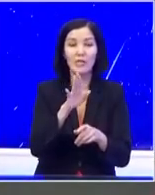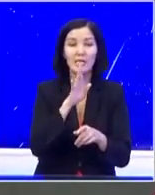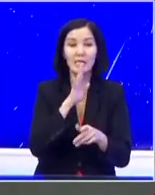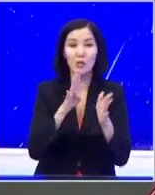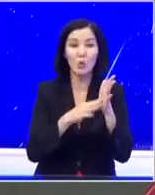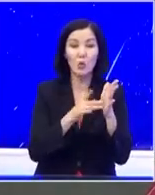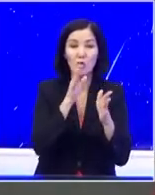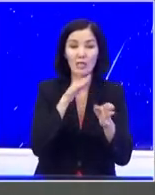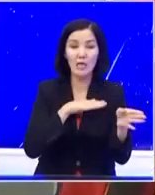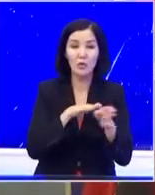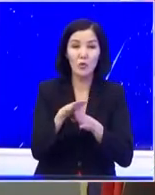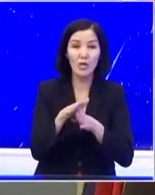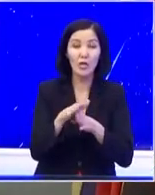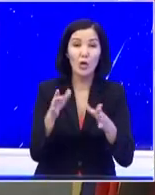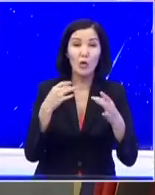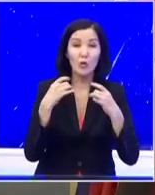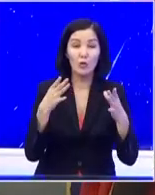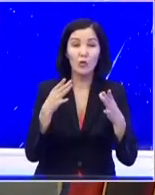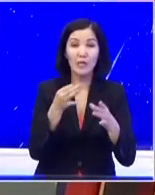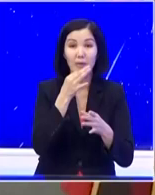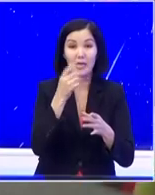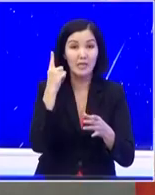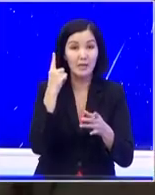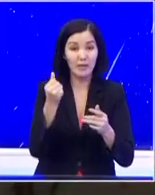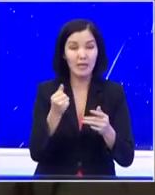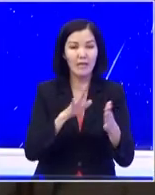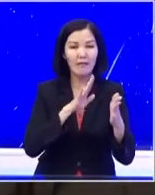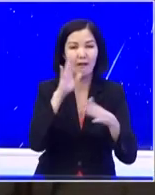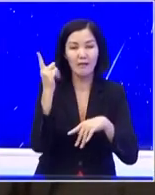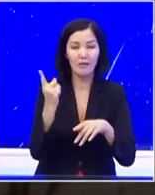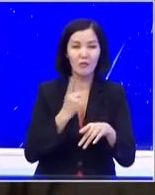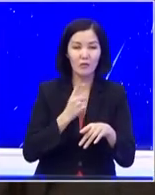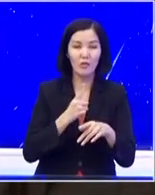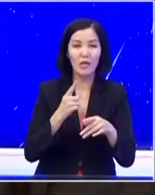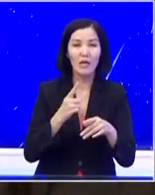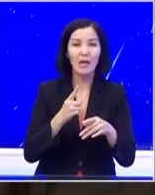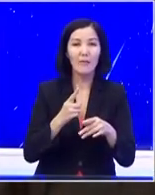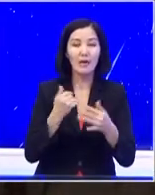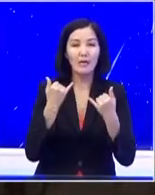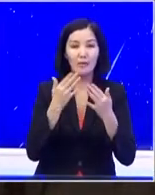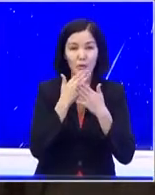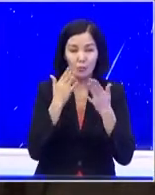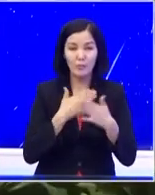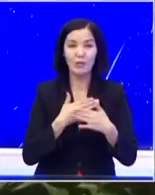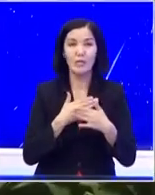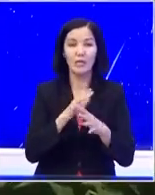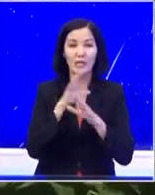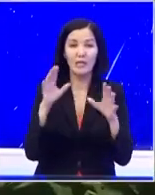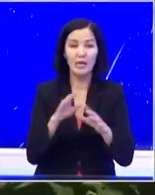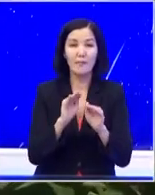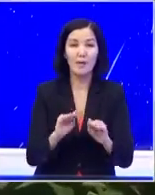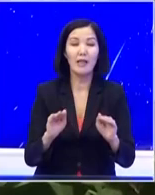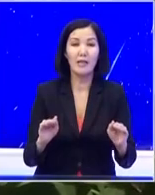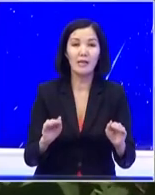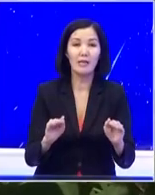өзін құттықтап келетіндерді ертерек есіп біліпті, таң сәріден күтті. Өзгелердің сүйіспеншілігіне бөленіп, бала көңіл